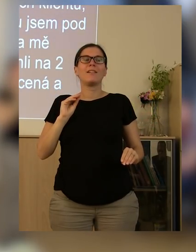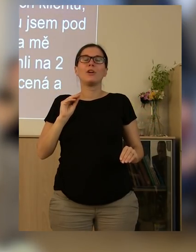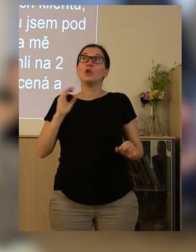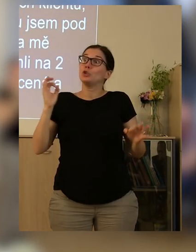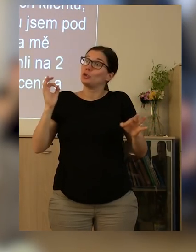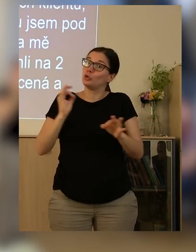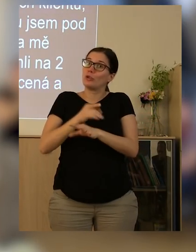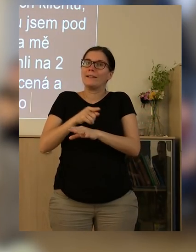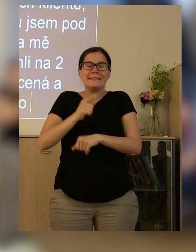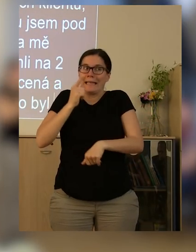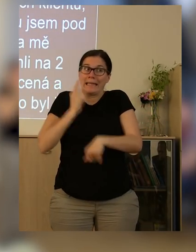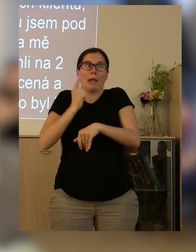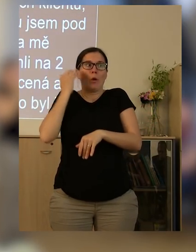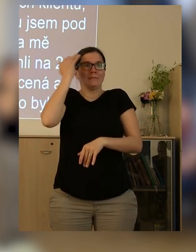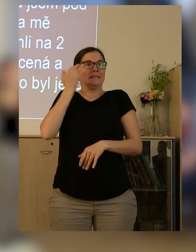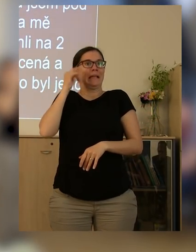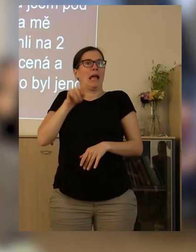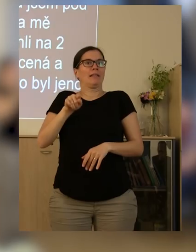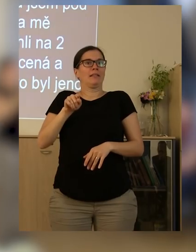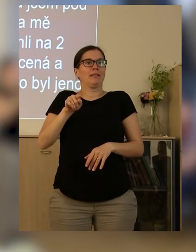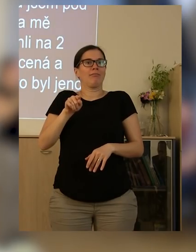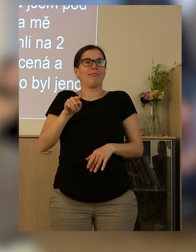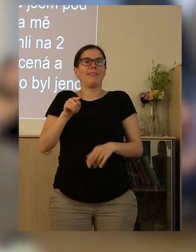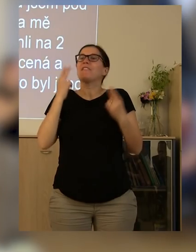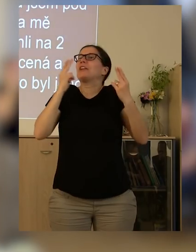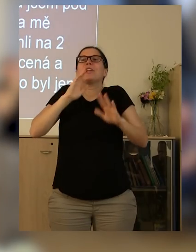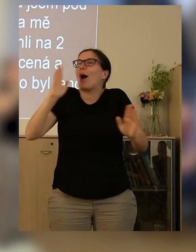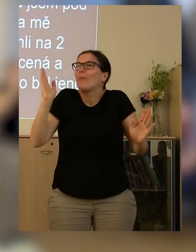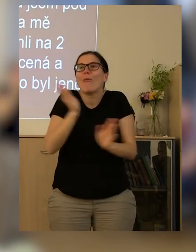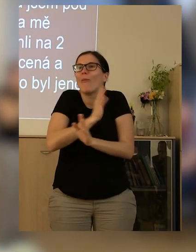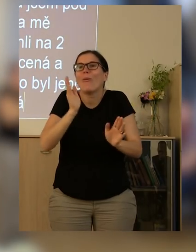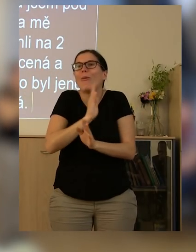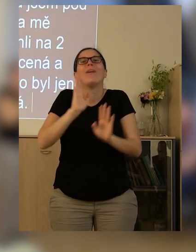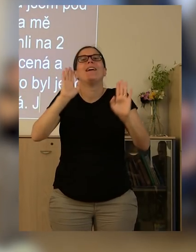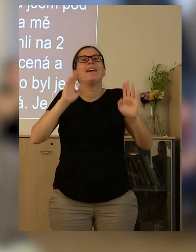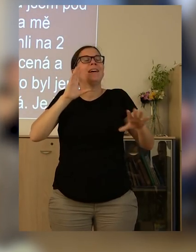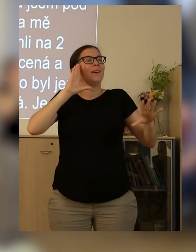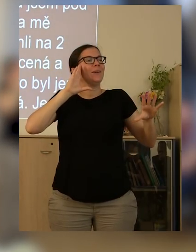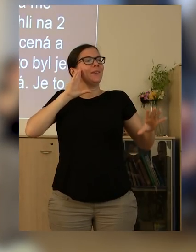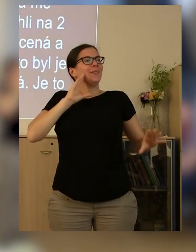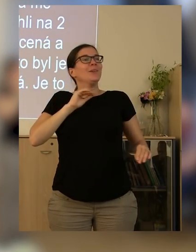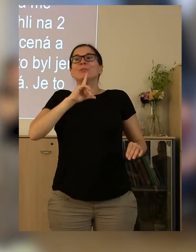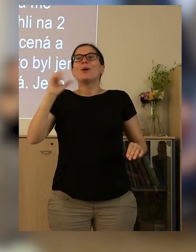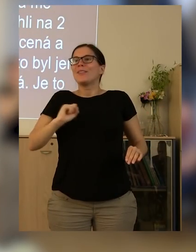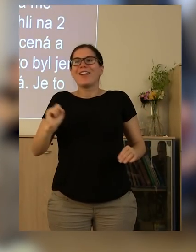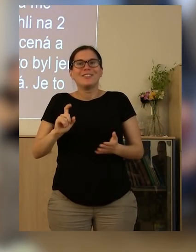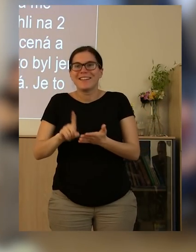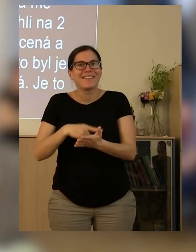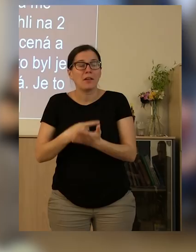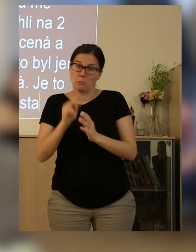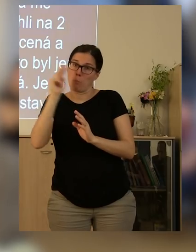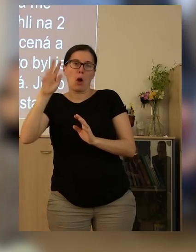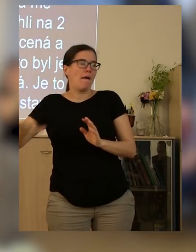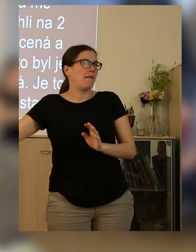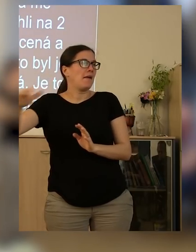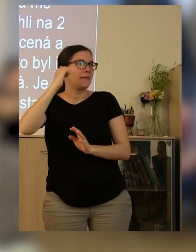ještě, že to byl jenom sen, nic to neznamená, jo? Je to jeden způsob, jak se postavit k